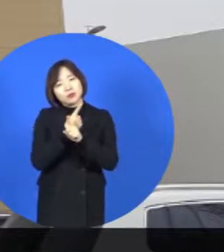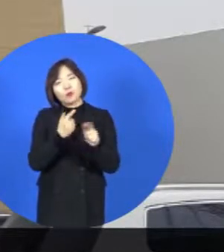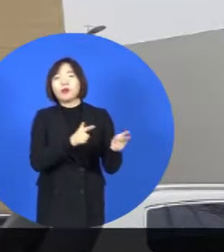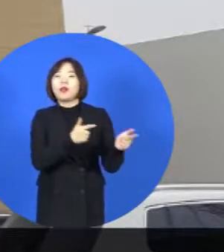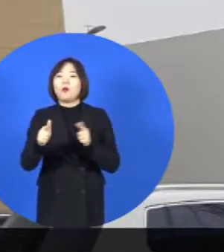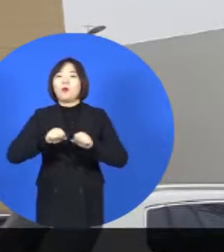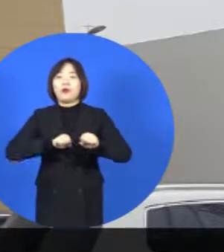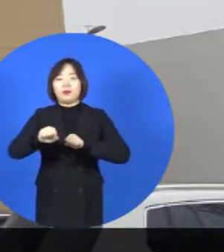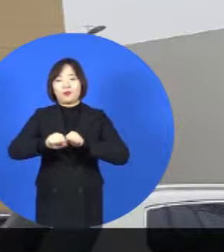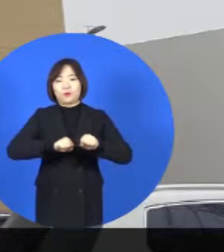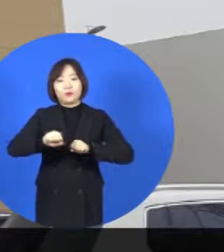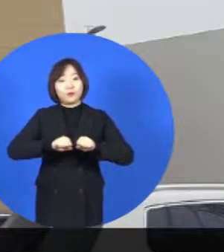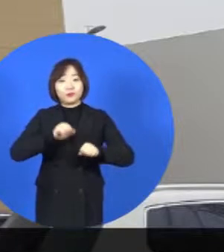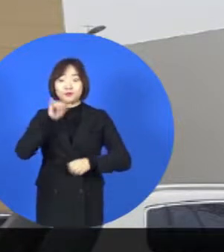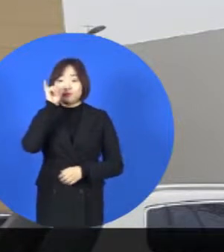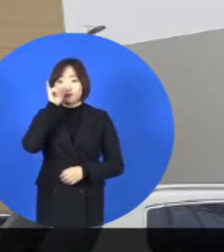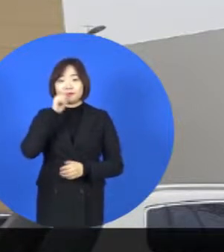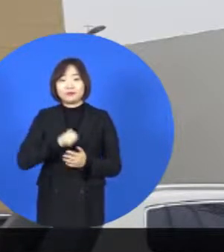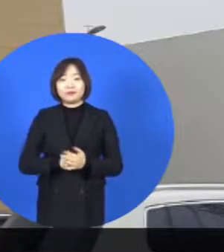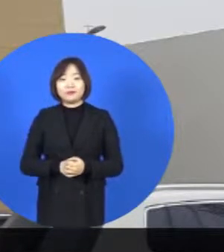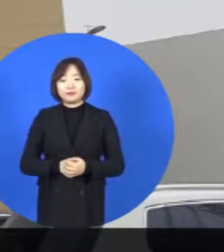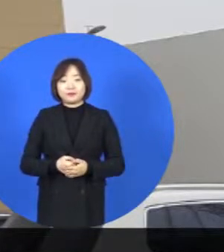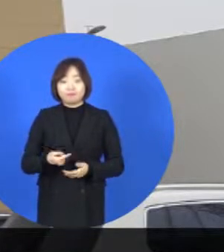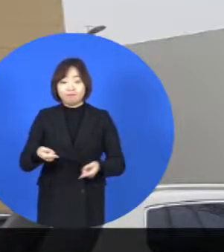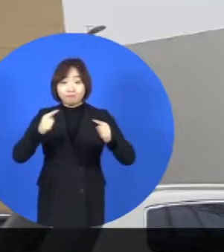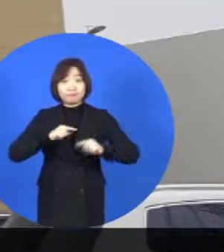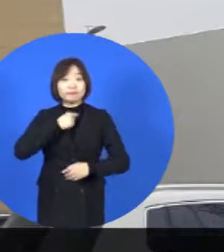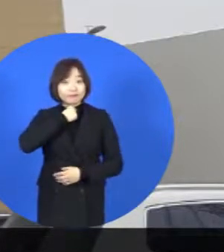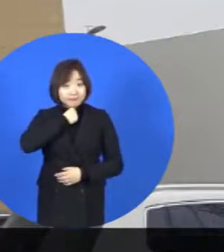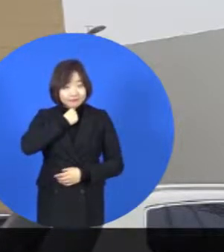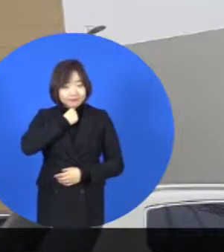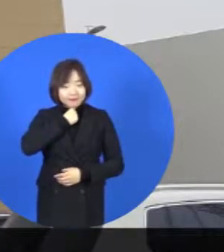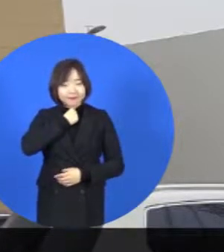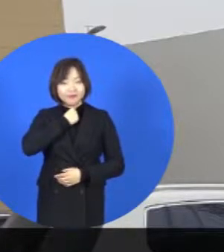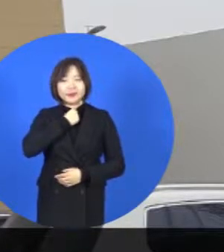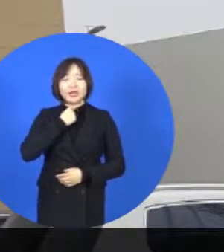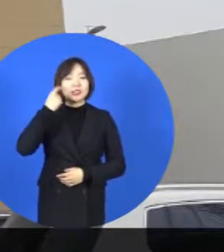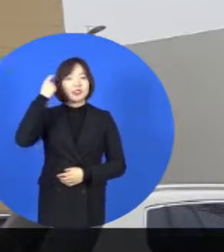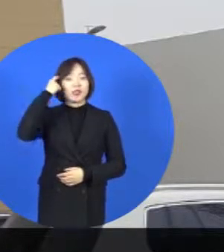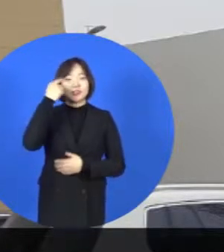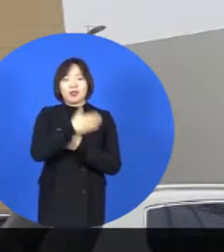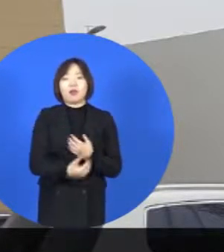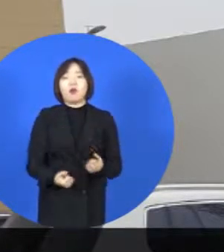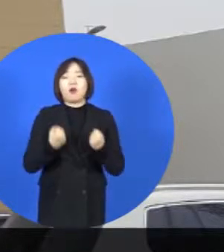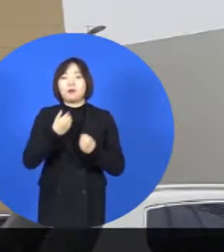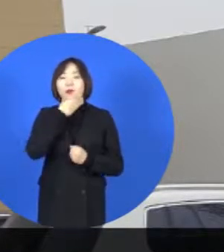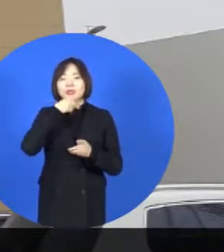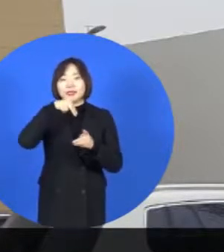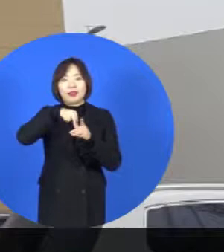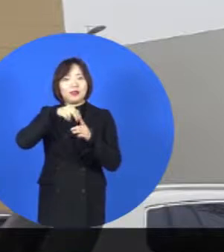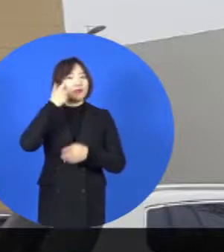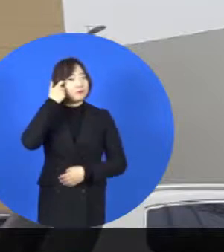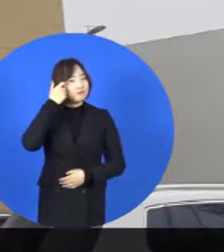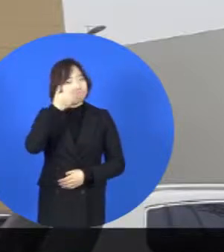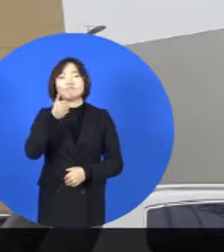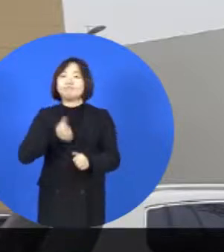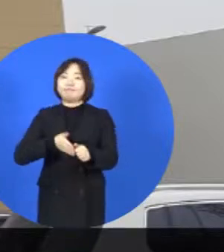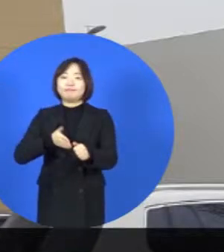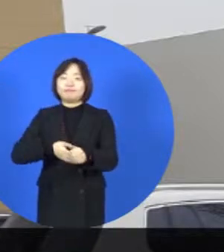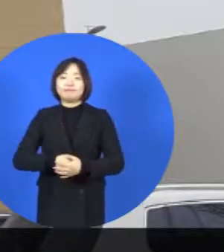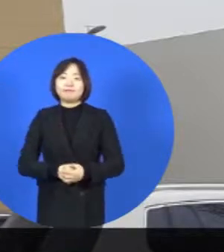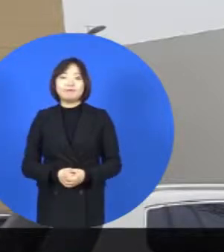다양한 활동요법으로 진행하는데요. 참여를 원하는 대상자는 동남구 정신건강복지센터로 문의하시기 바랍니다.